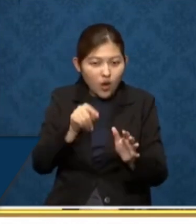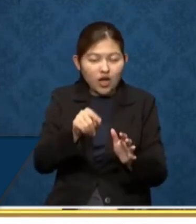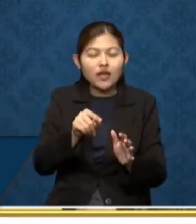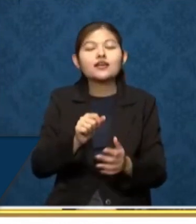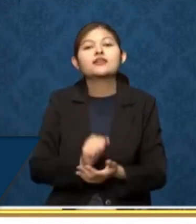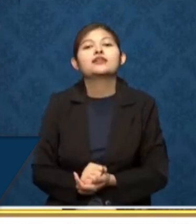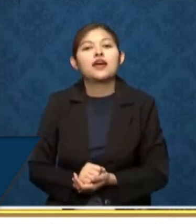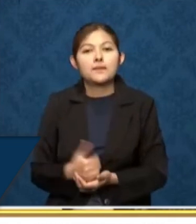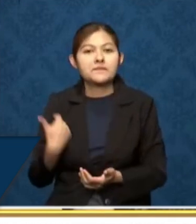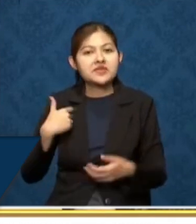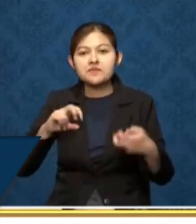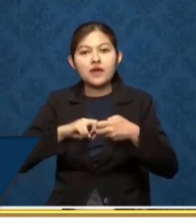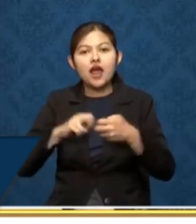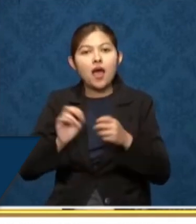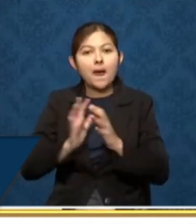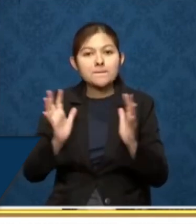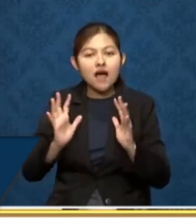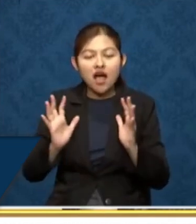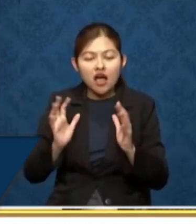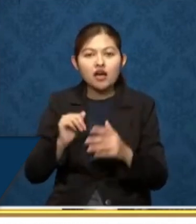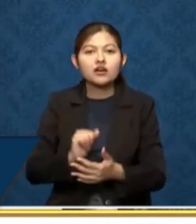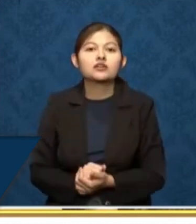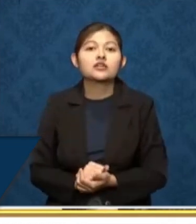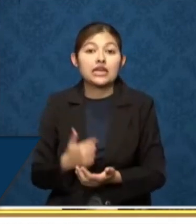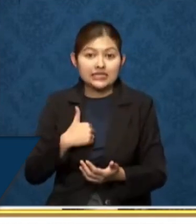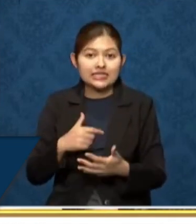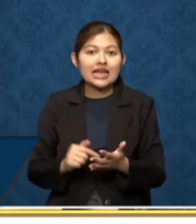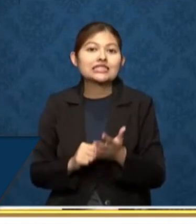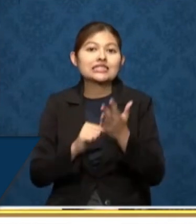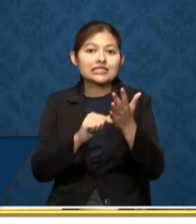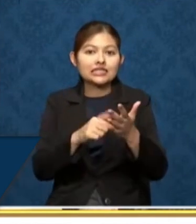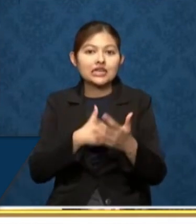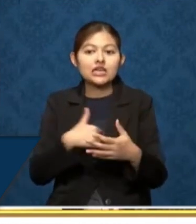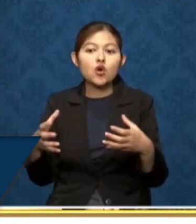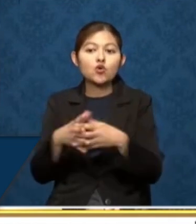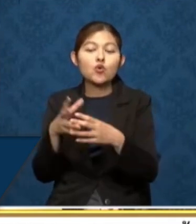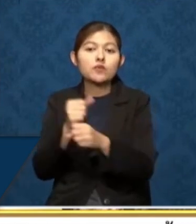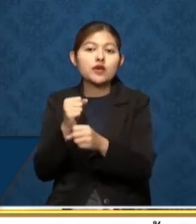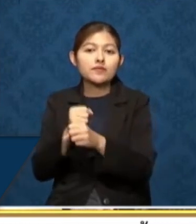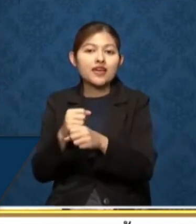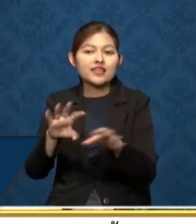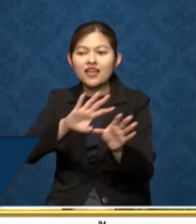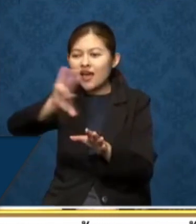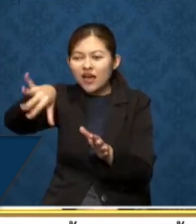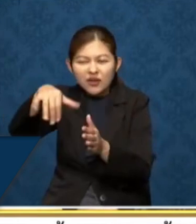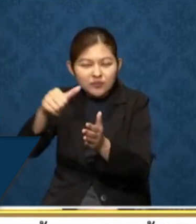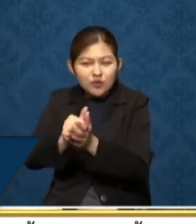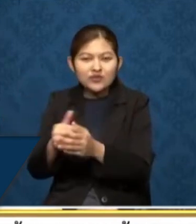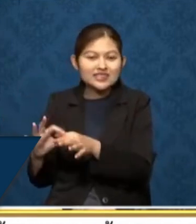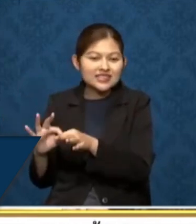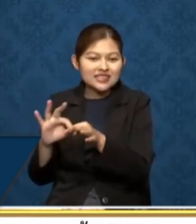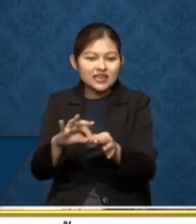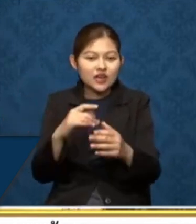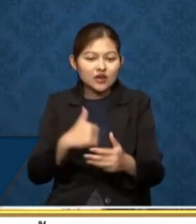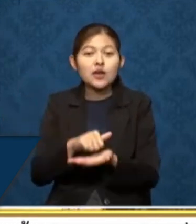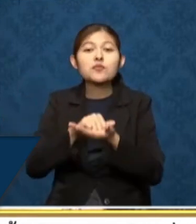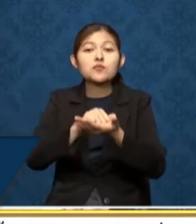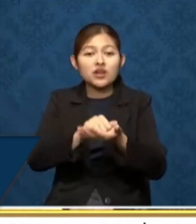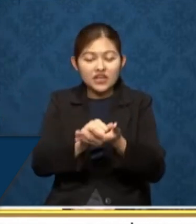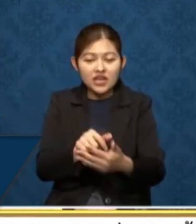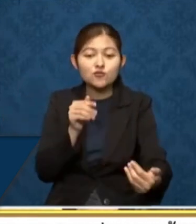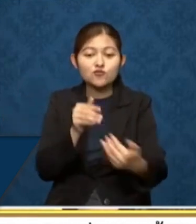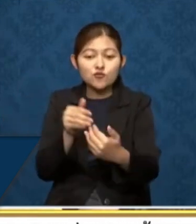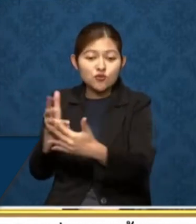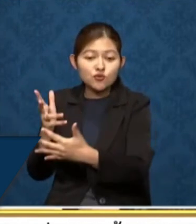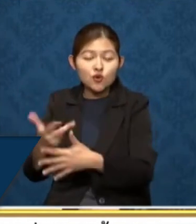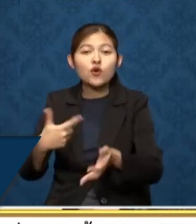ากทั้งหมดมานี้นะคะดิฉันมีข้อเสนอนะคะนั่นก็คืออยากให้หน่วยงานที่เกี่ยวข้องทั้งหมดนะคะบริการการเข้าถึงนะคะให้ความ